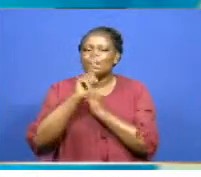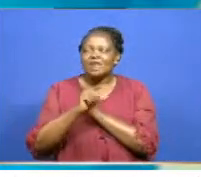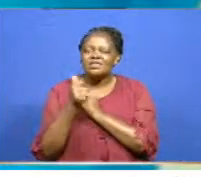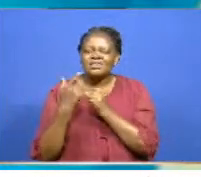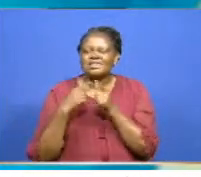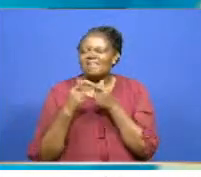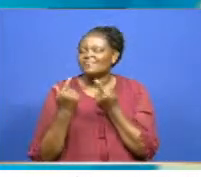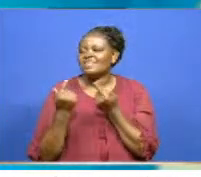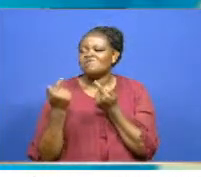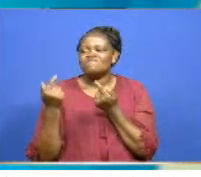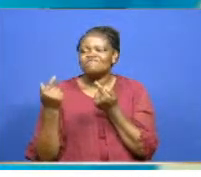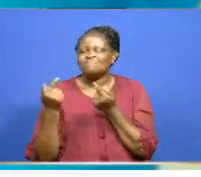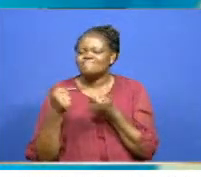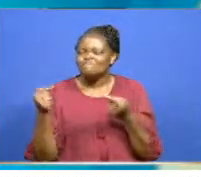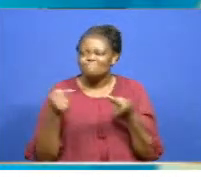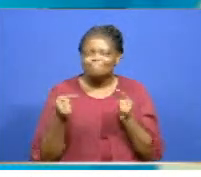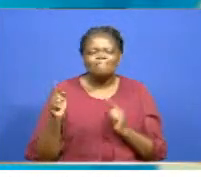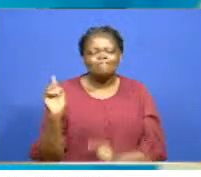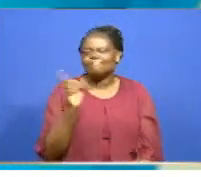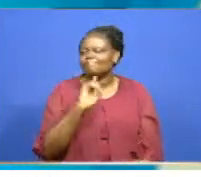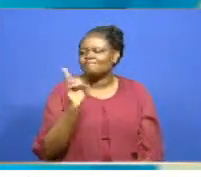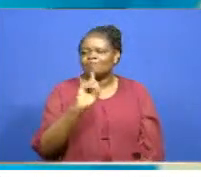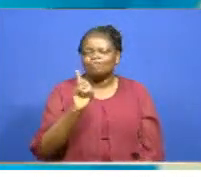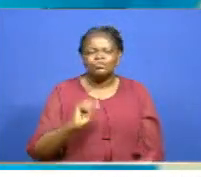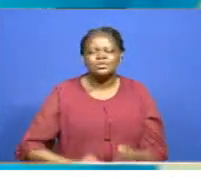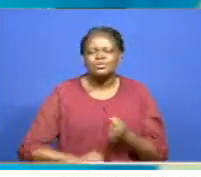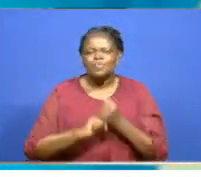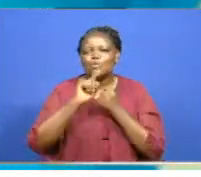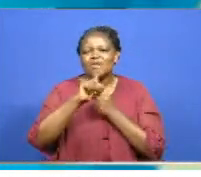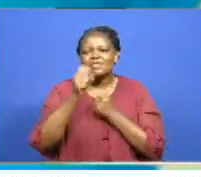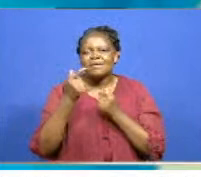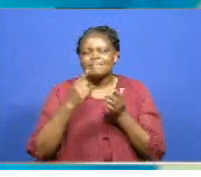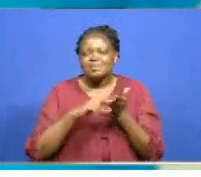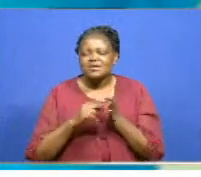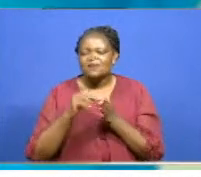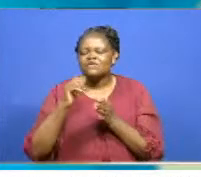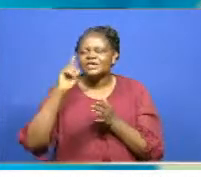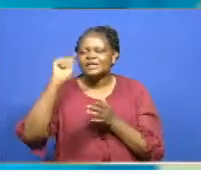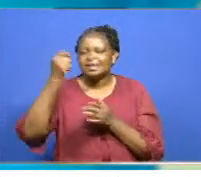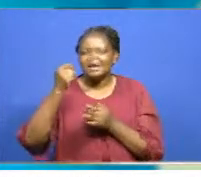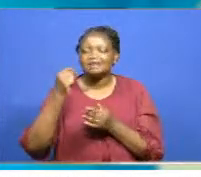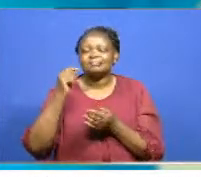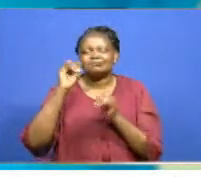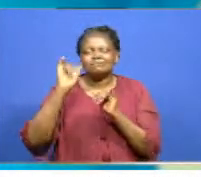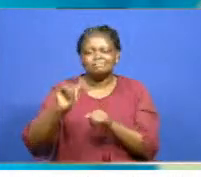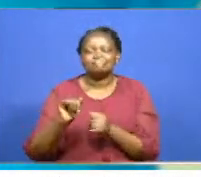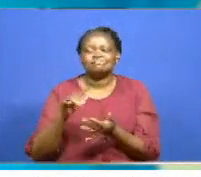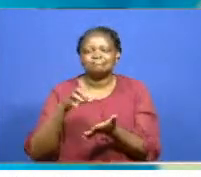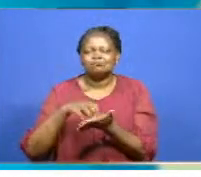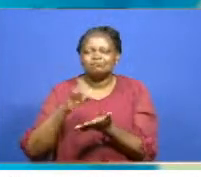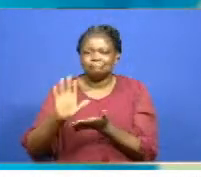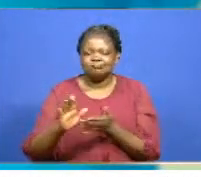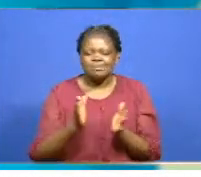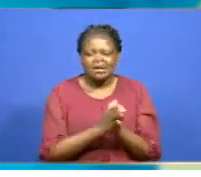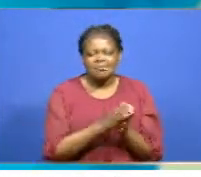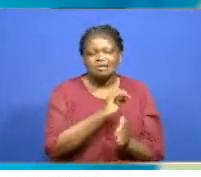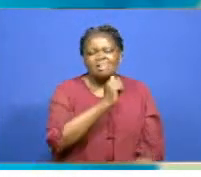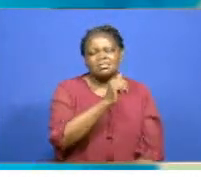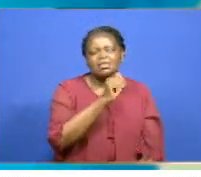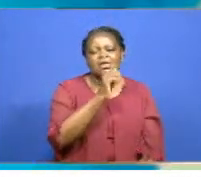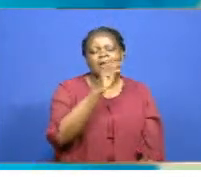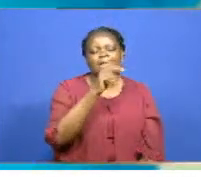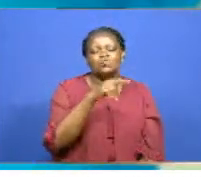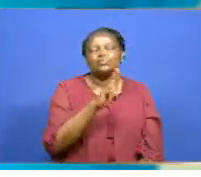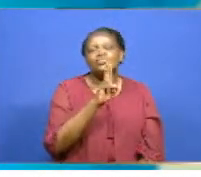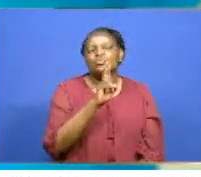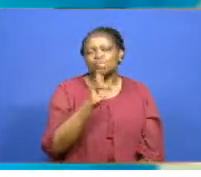na rivalry yoyote, tuweze kusaidiana. So ni Ford Kenya retain kiti chao cha Kabuchai na Matungu ANC iweze